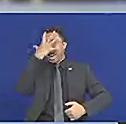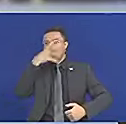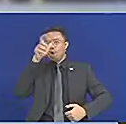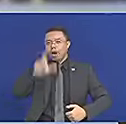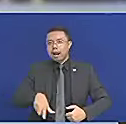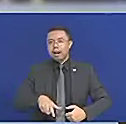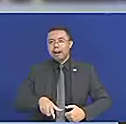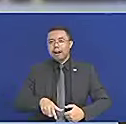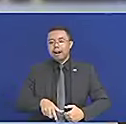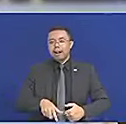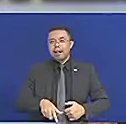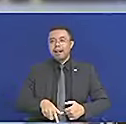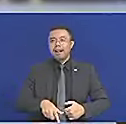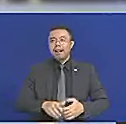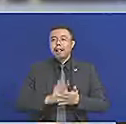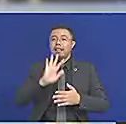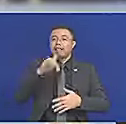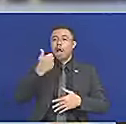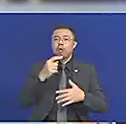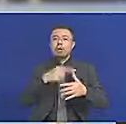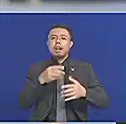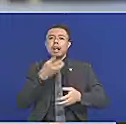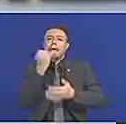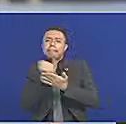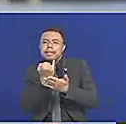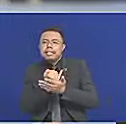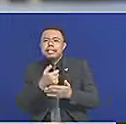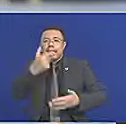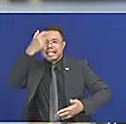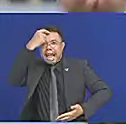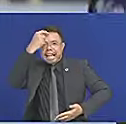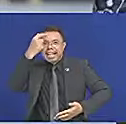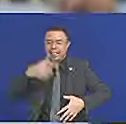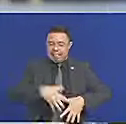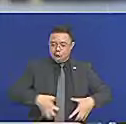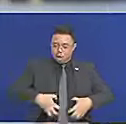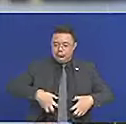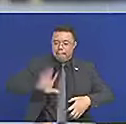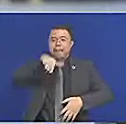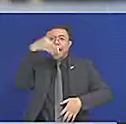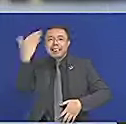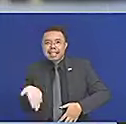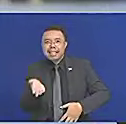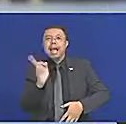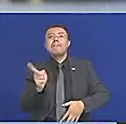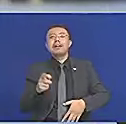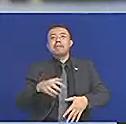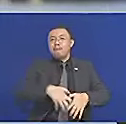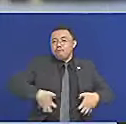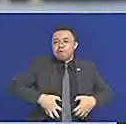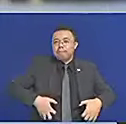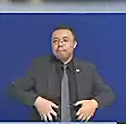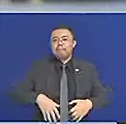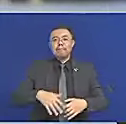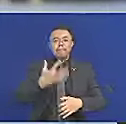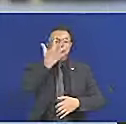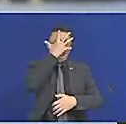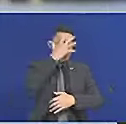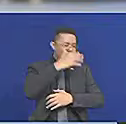rusak. Tahun sekian-sekian-sekian penginjil sakit kurap, mati kurapan.